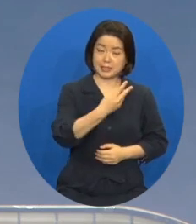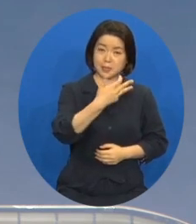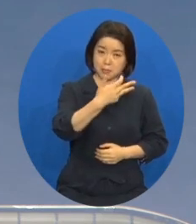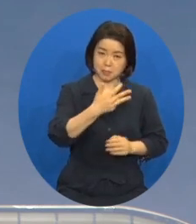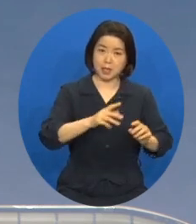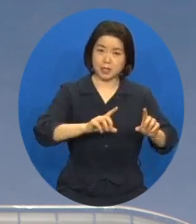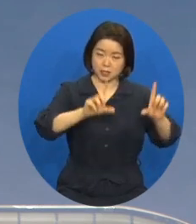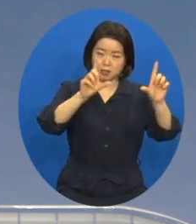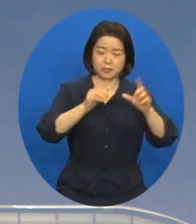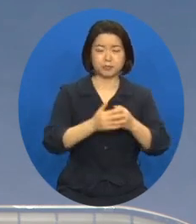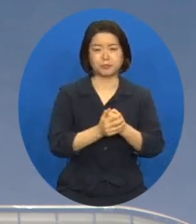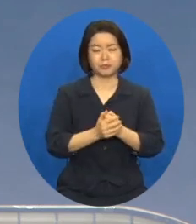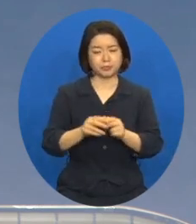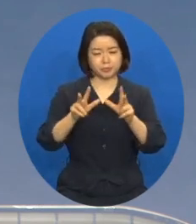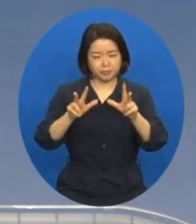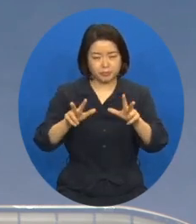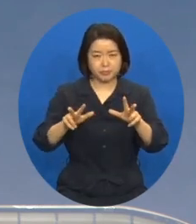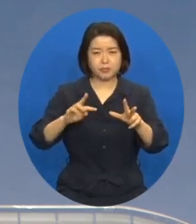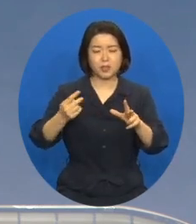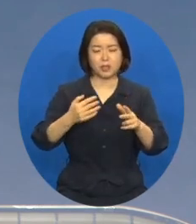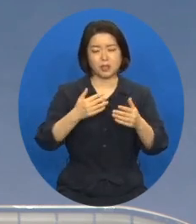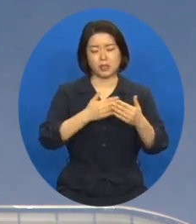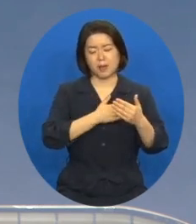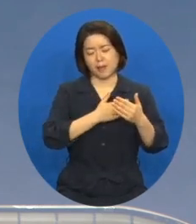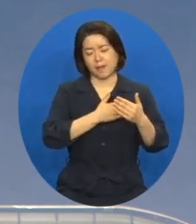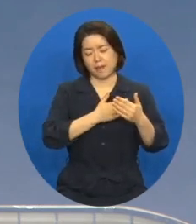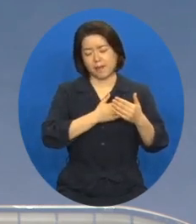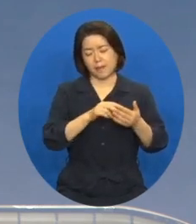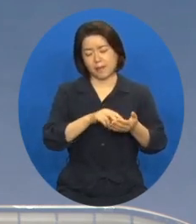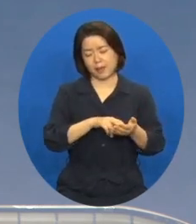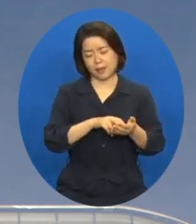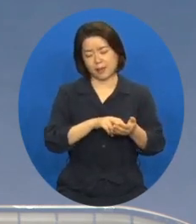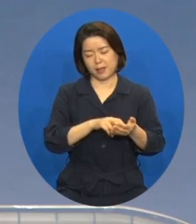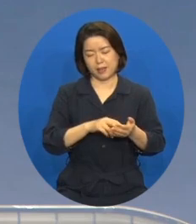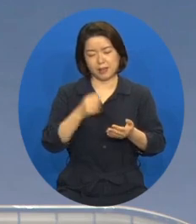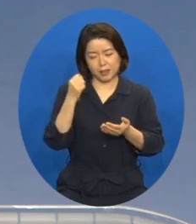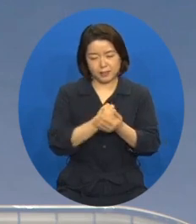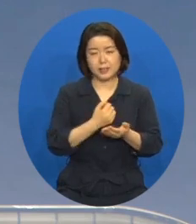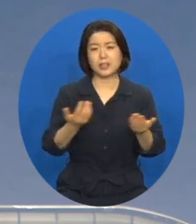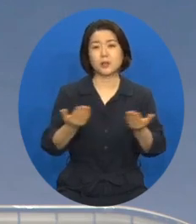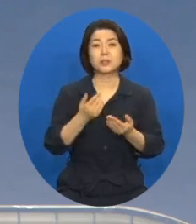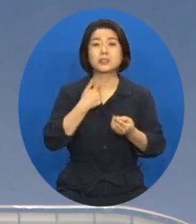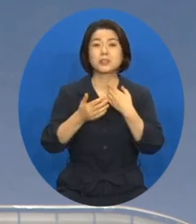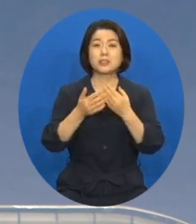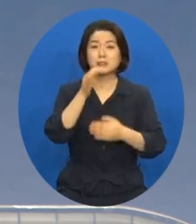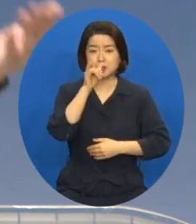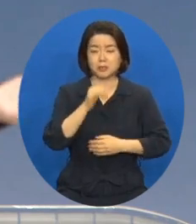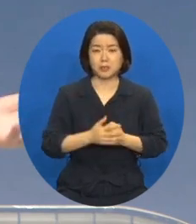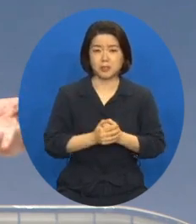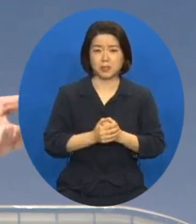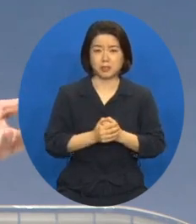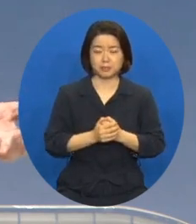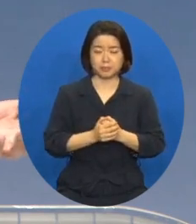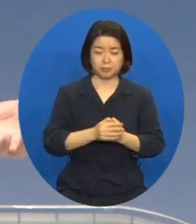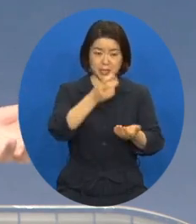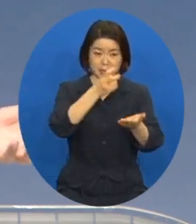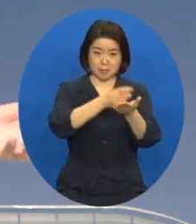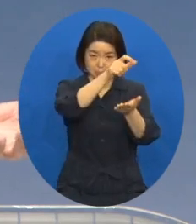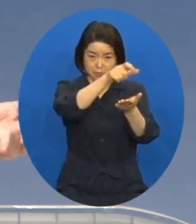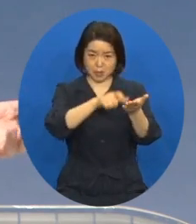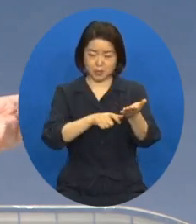2008년입니다. 지금도 가슴이 떨리는 참 안타까운 일을 겪었습니다. 감리교 총회가 열리던